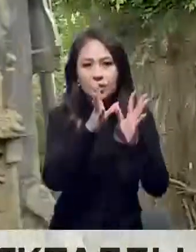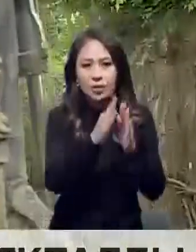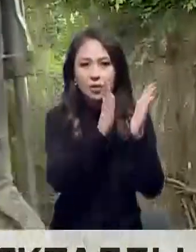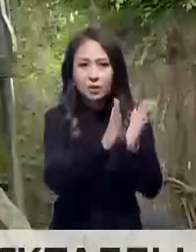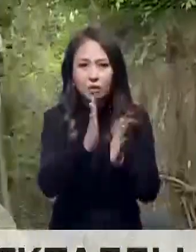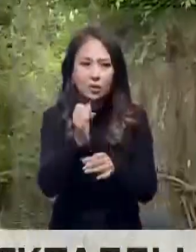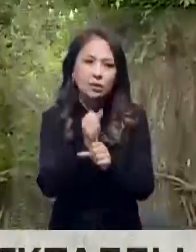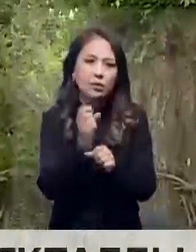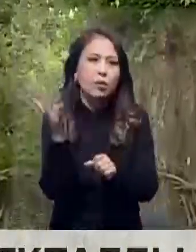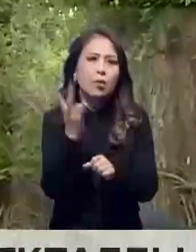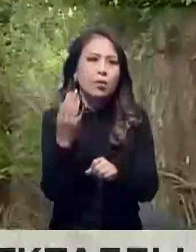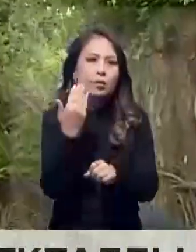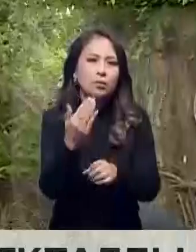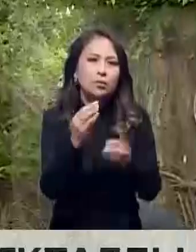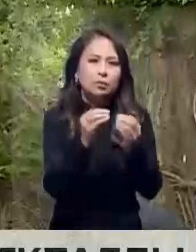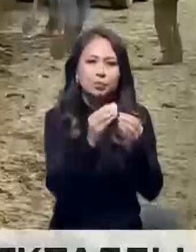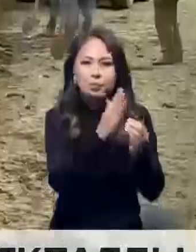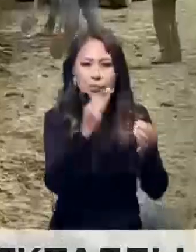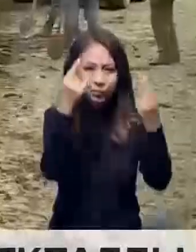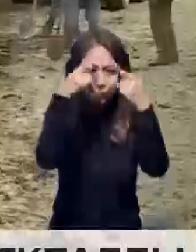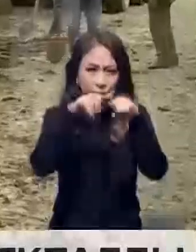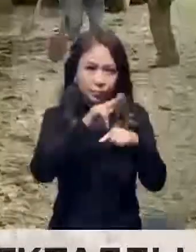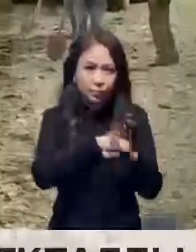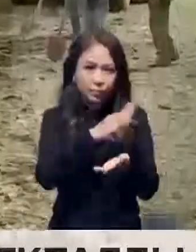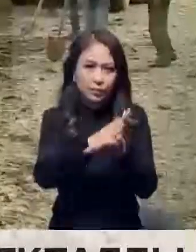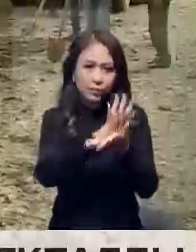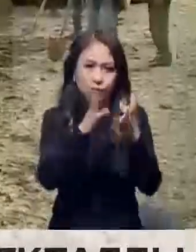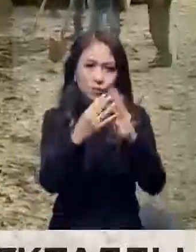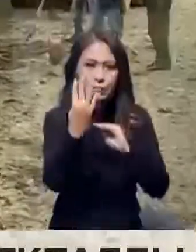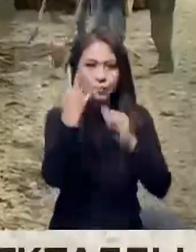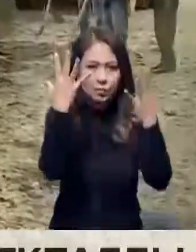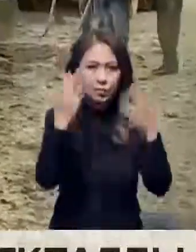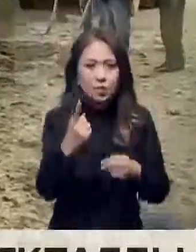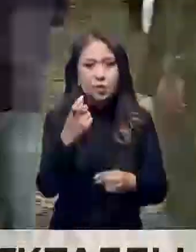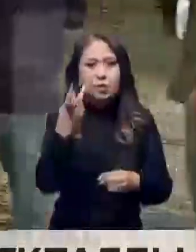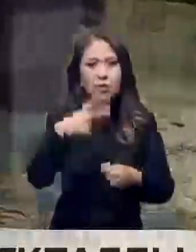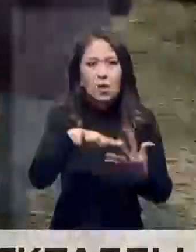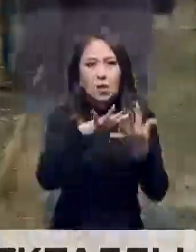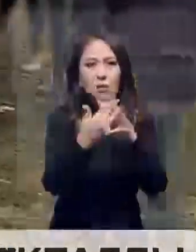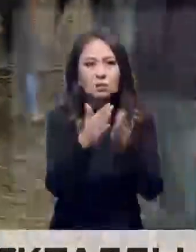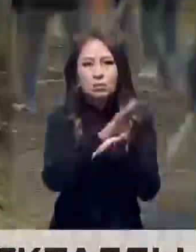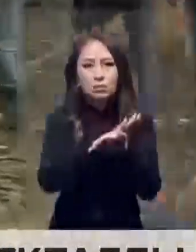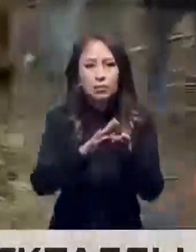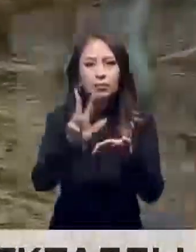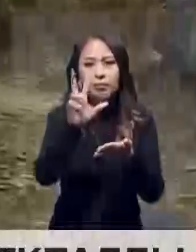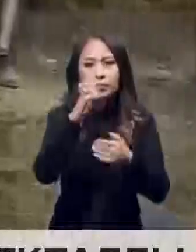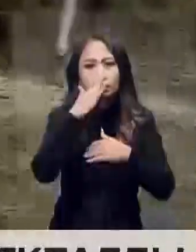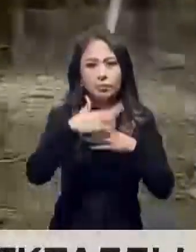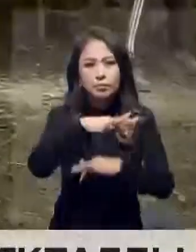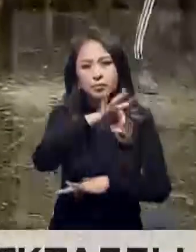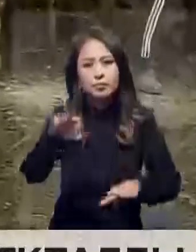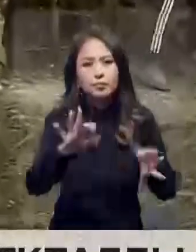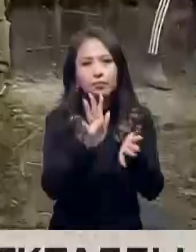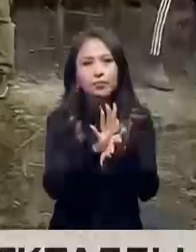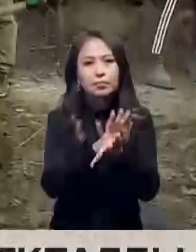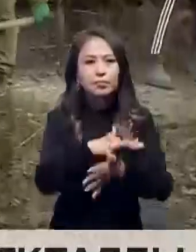жағдайға келтіруге кіріскен. Оннан аса техника жұмыс істеп жатыр. Жалпы 4 күн ішінде 120 аула тазартылып, 300 текше